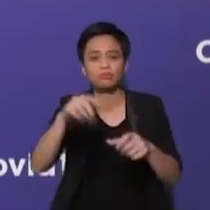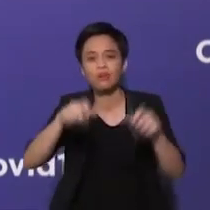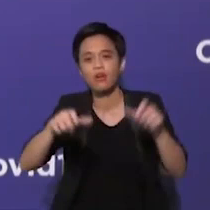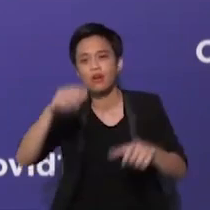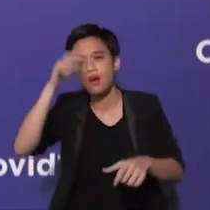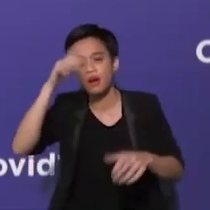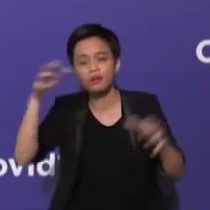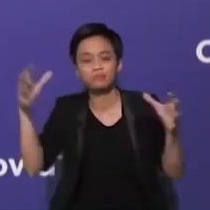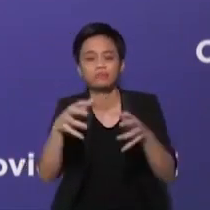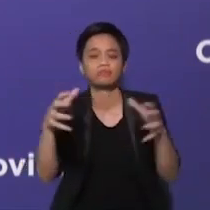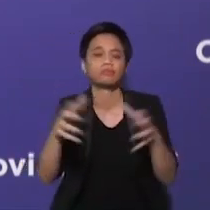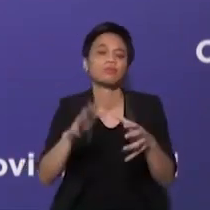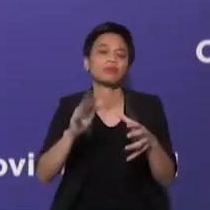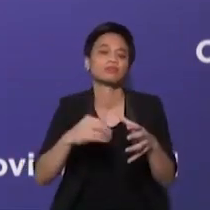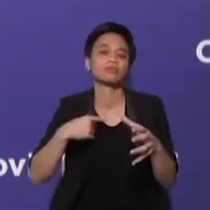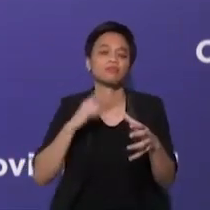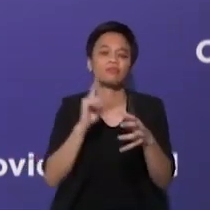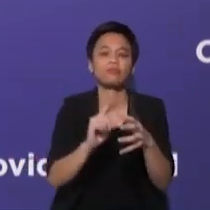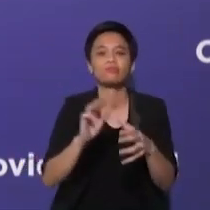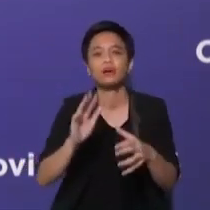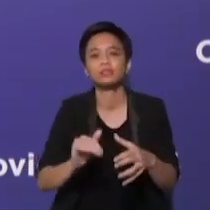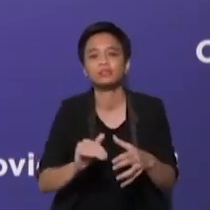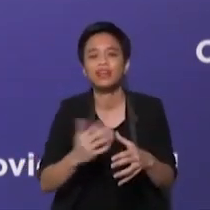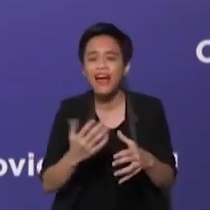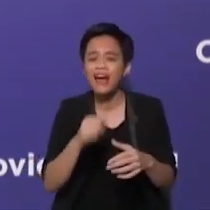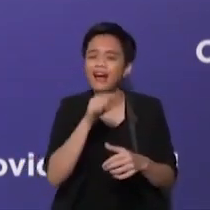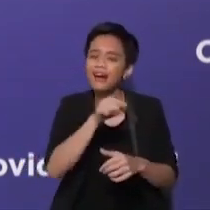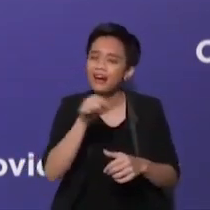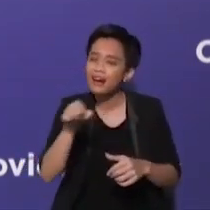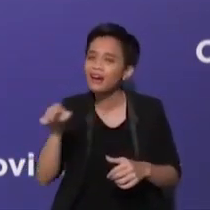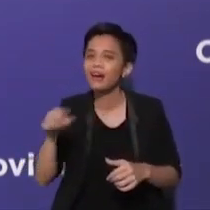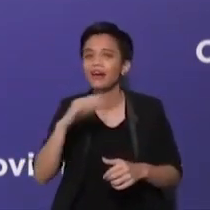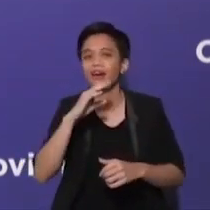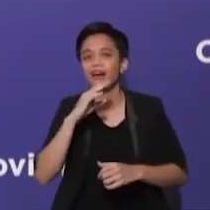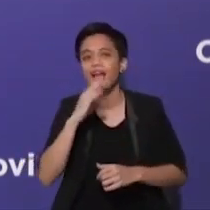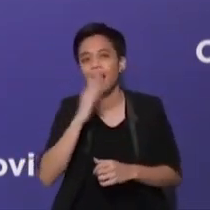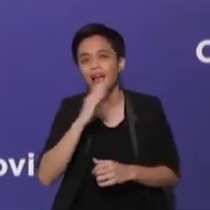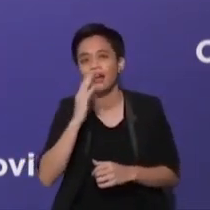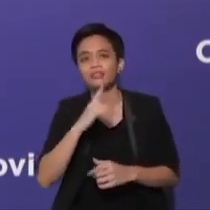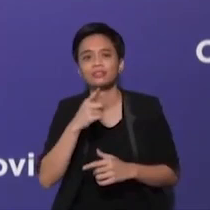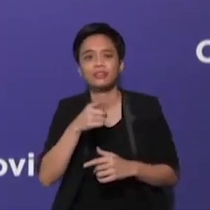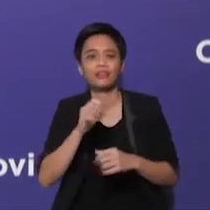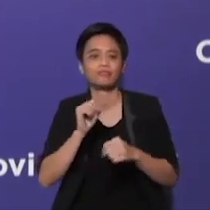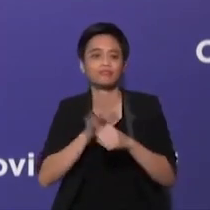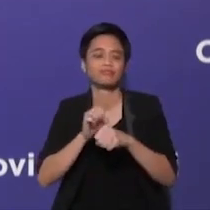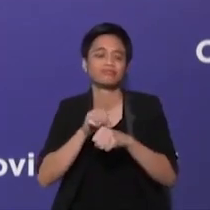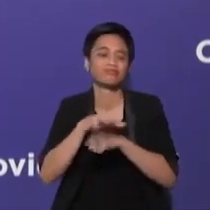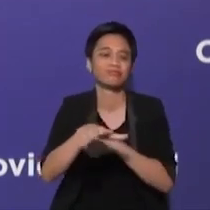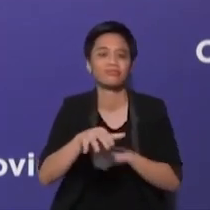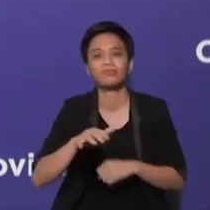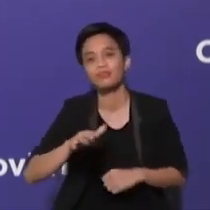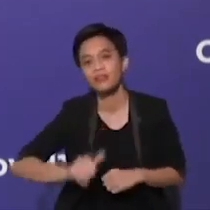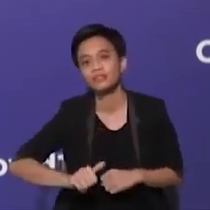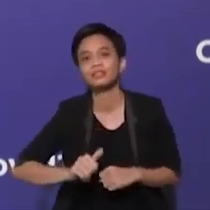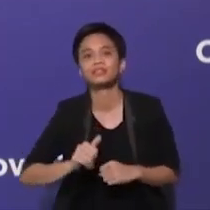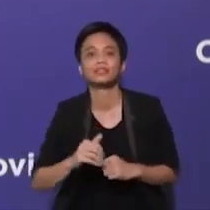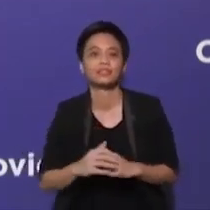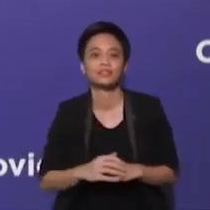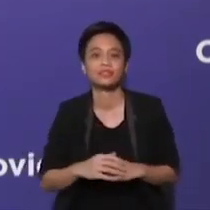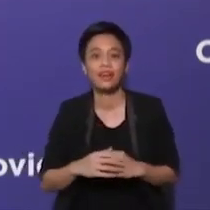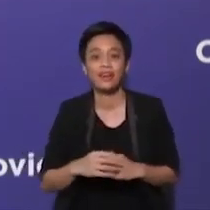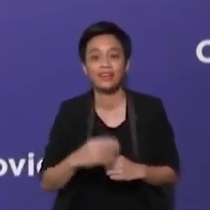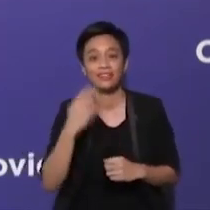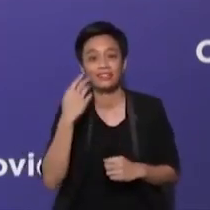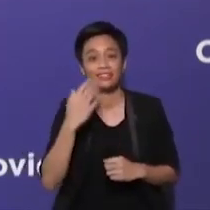inilah yang kemudian menjadi titik-titik dimana penularan itu masih terjadi dan kita bisa melihat dari